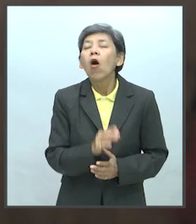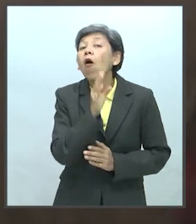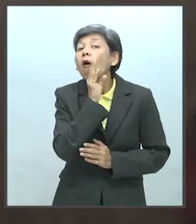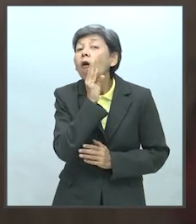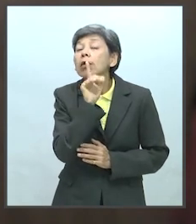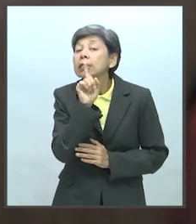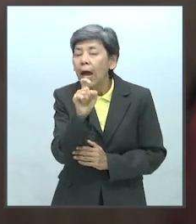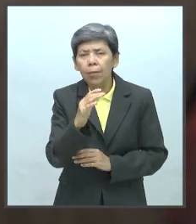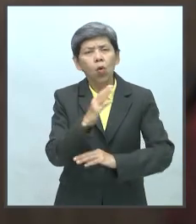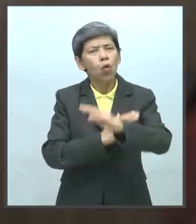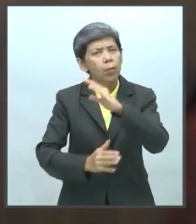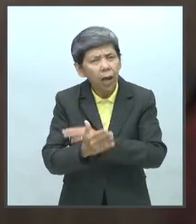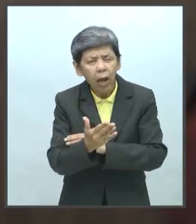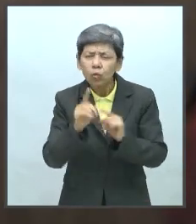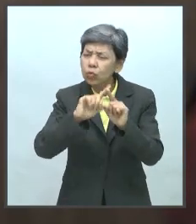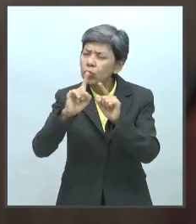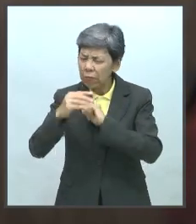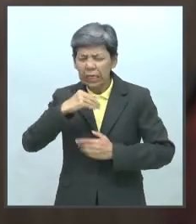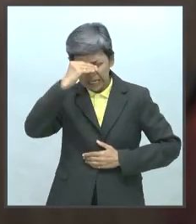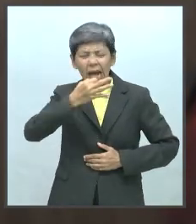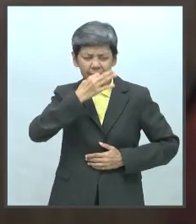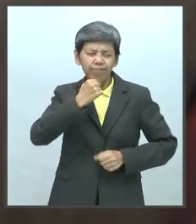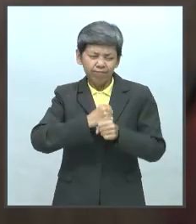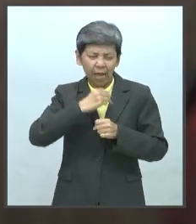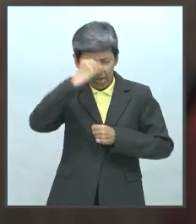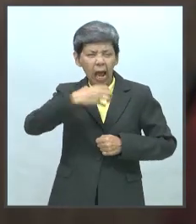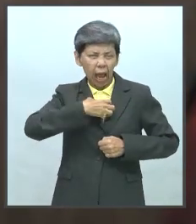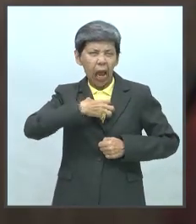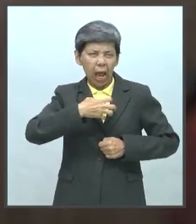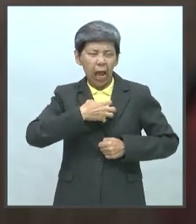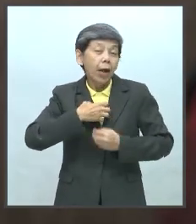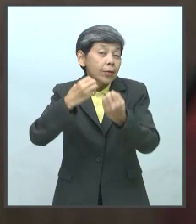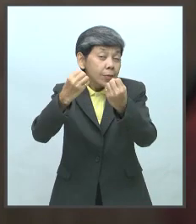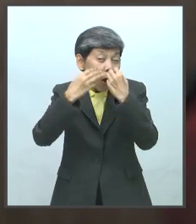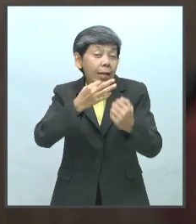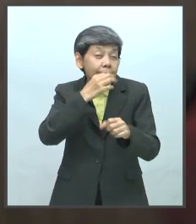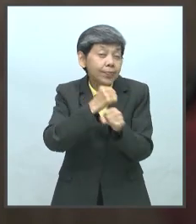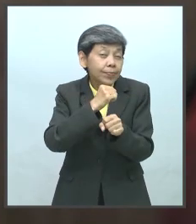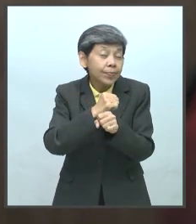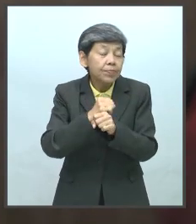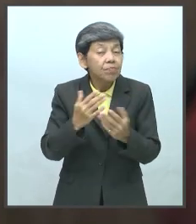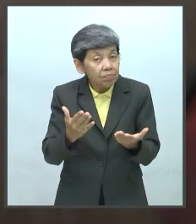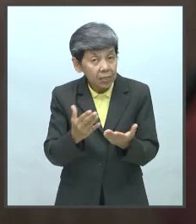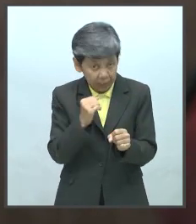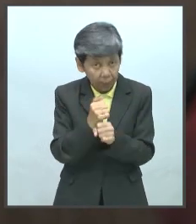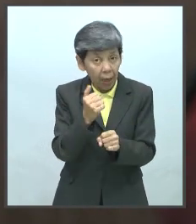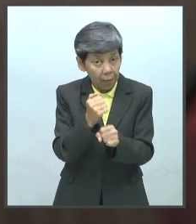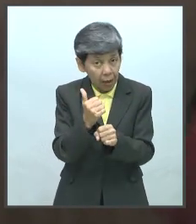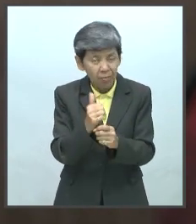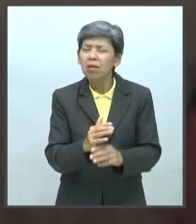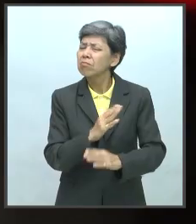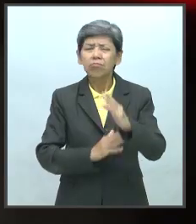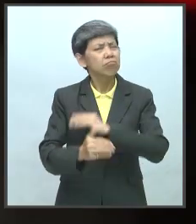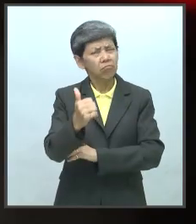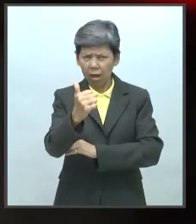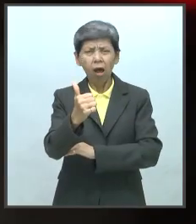ามีผู้พิการเนี่ยจะแบบมาทำอาชีพมาเรียนรู้เพิ่มเติมเพื่อจะแบบมาประกอบอาชีพสามารถทำได้ไหมคะ